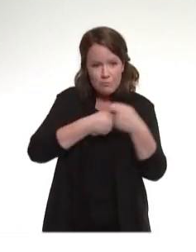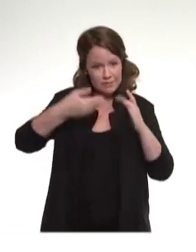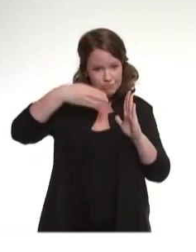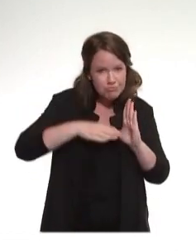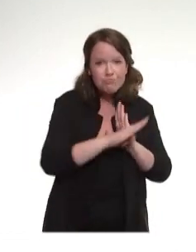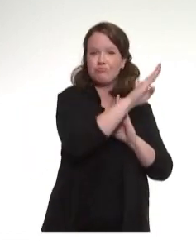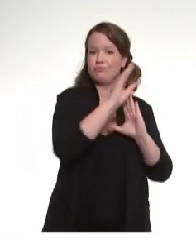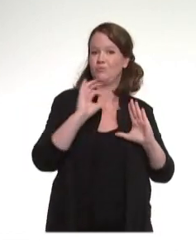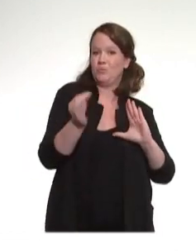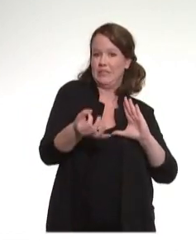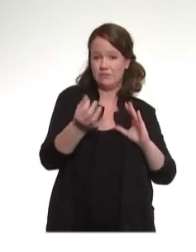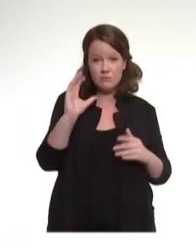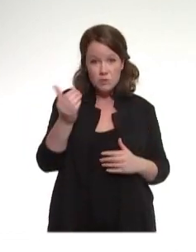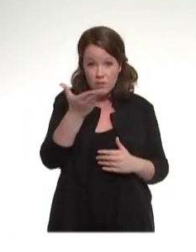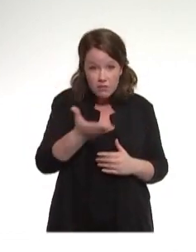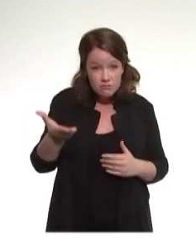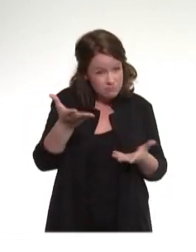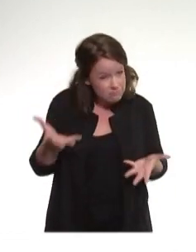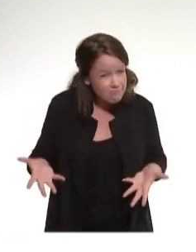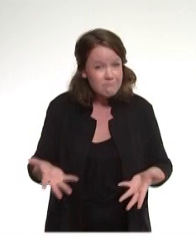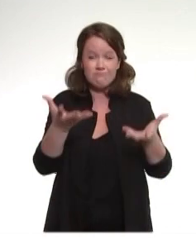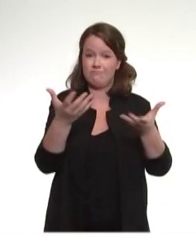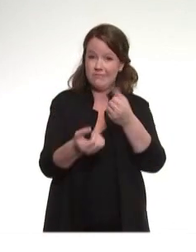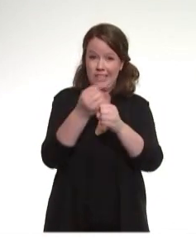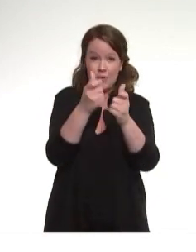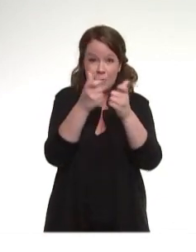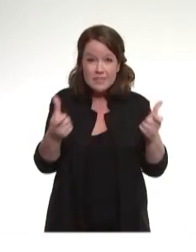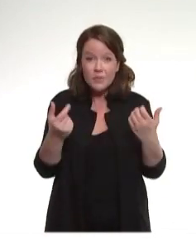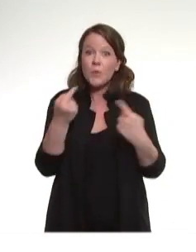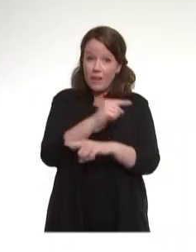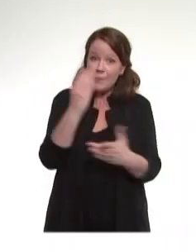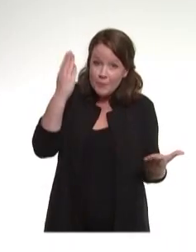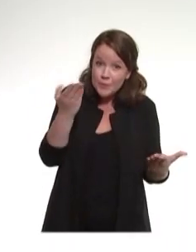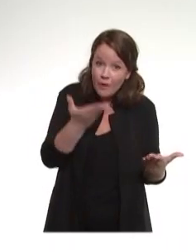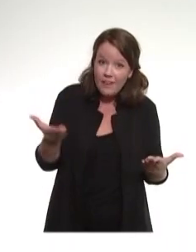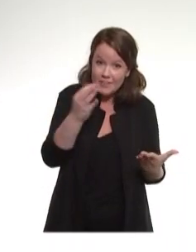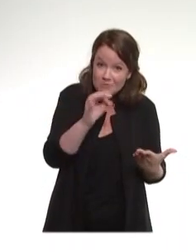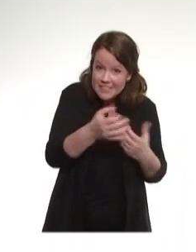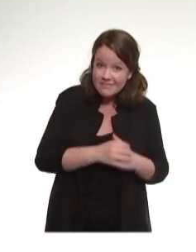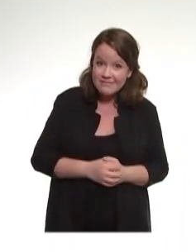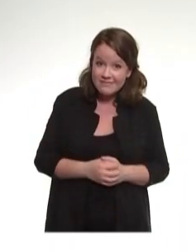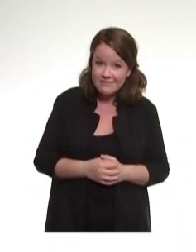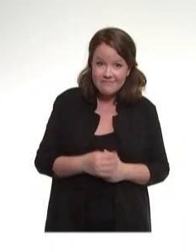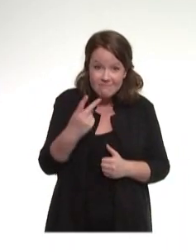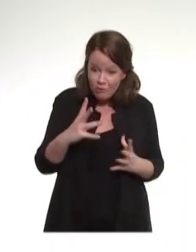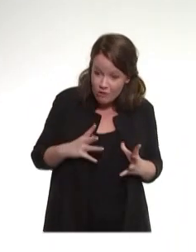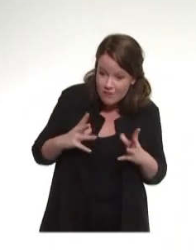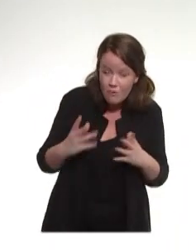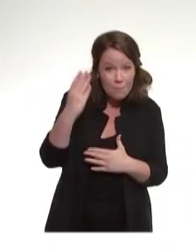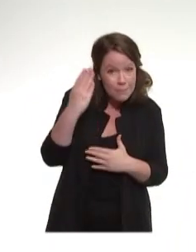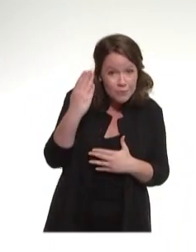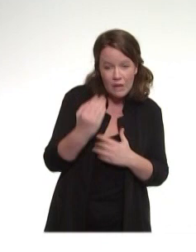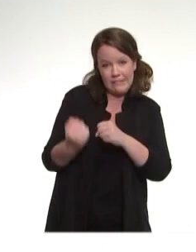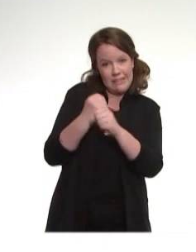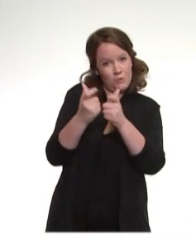c'est le bon moment pour créer son entreprise et les cheveux dire à l aine que nous avons besoin d'elle nous avons besoin de son engagement et que